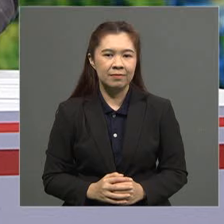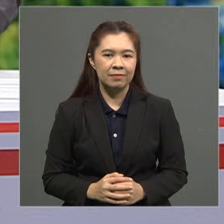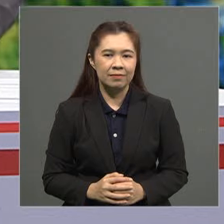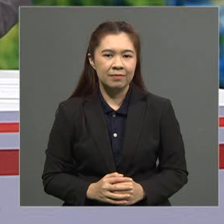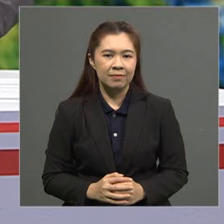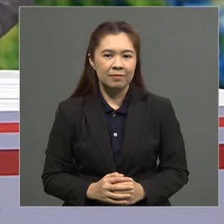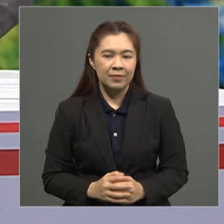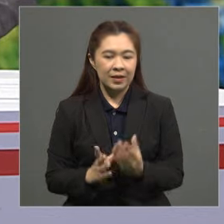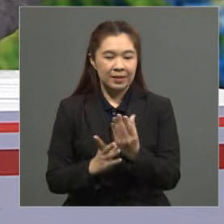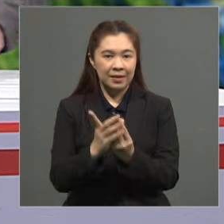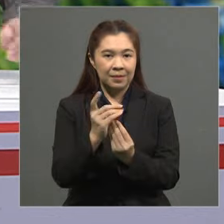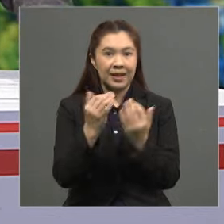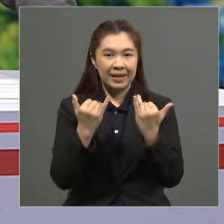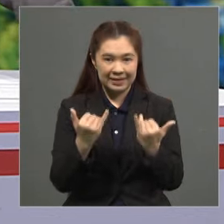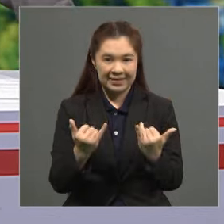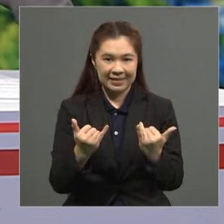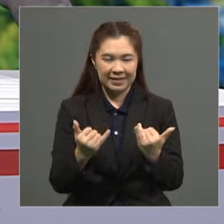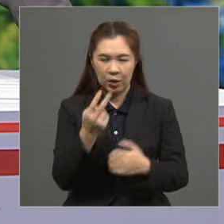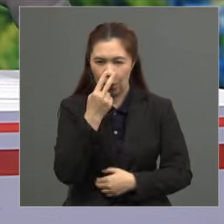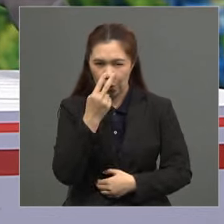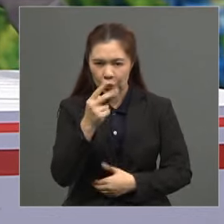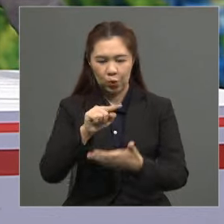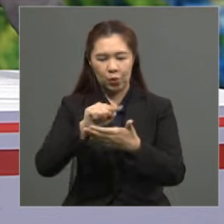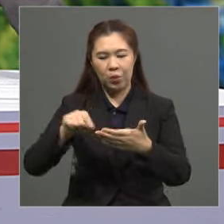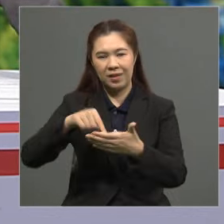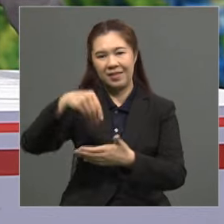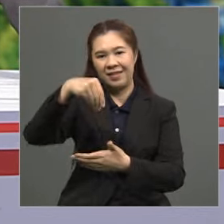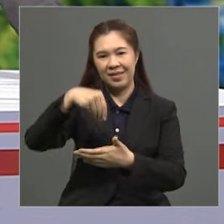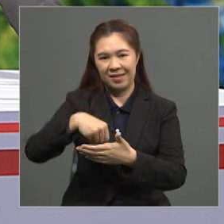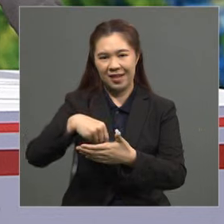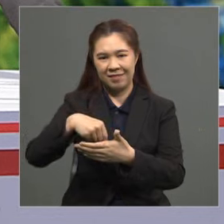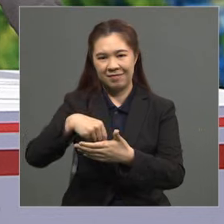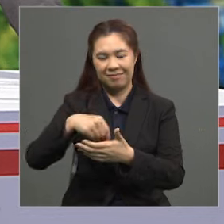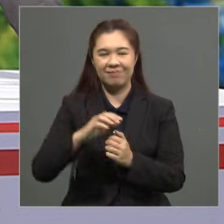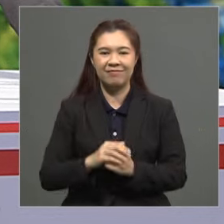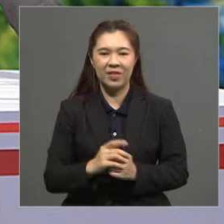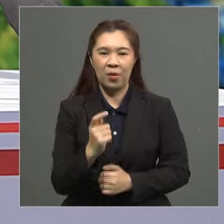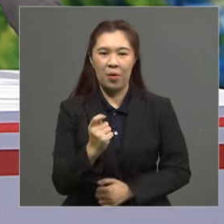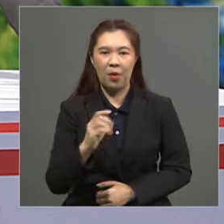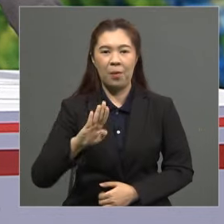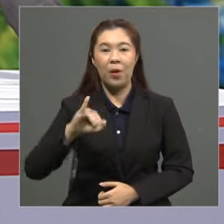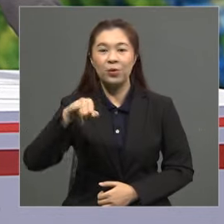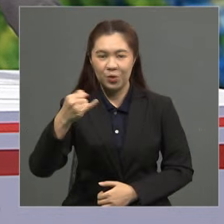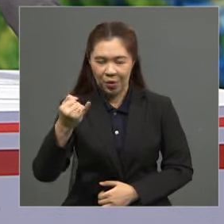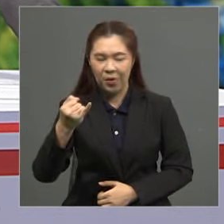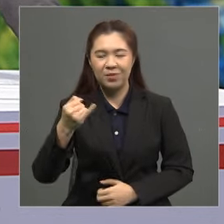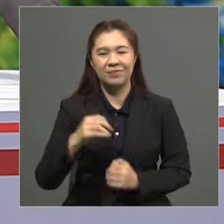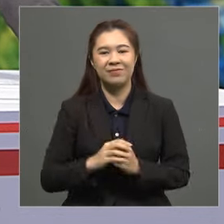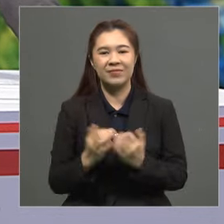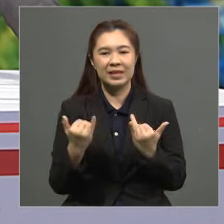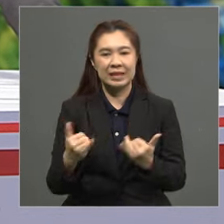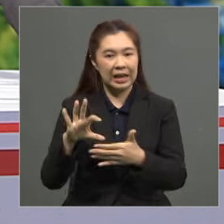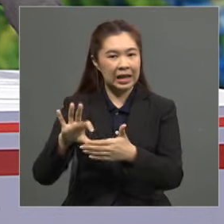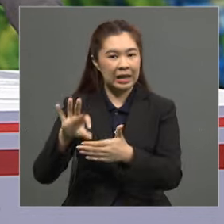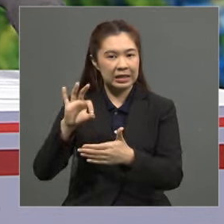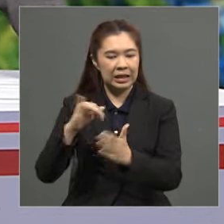เรียกว่าสุดสัปดาห์นี้ต้องจับตาการเลือกตั้งนายกองค์การบริหารส่วนจังหวัดในหลายพื้นที่นะครับซึ่งจะมีการเลือกกัน